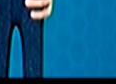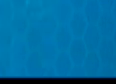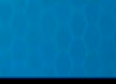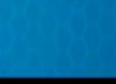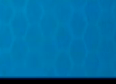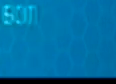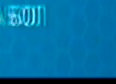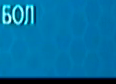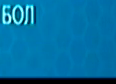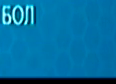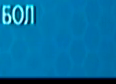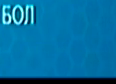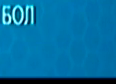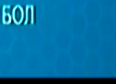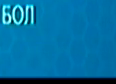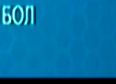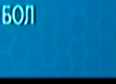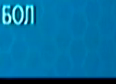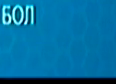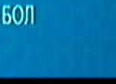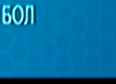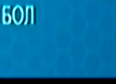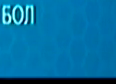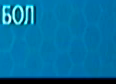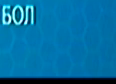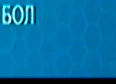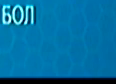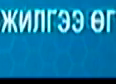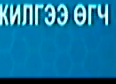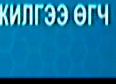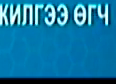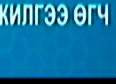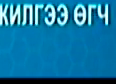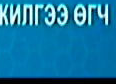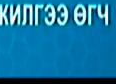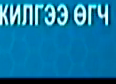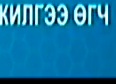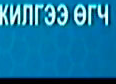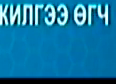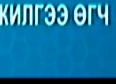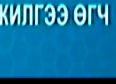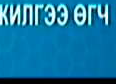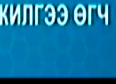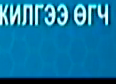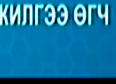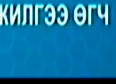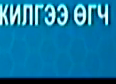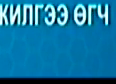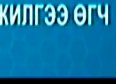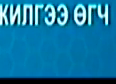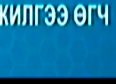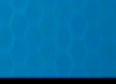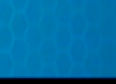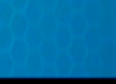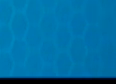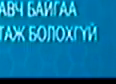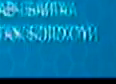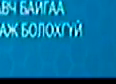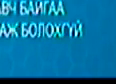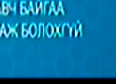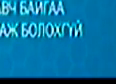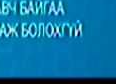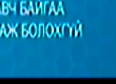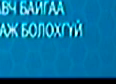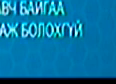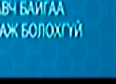бөглөөрэй. Хэрвээ та коронавирусын халдвар тархсан орноос ирж байгаа бол эрүүл мэндийн үзлэгт заавал хамрагдаж, шинжилгээ өгч, шаардлагатай бол хариу